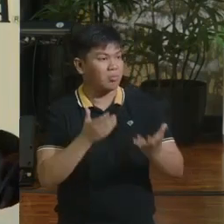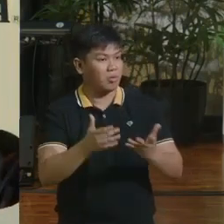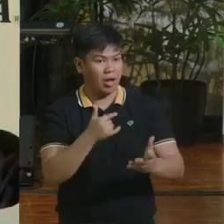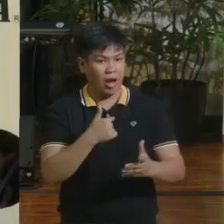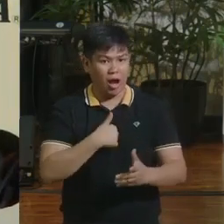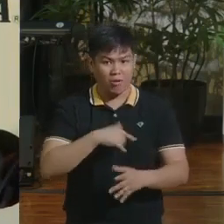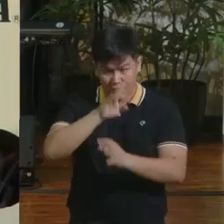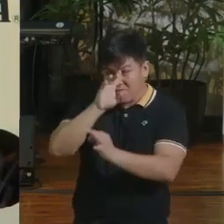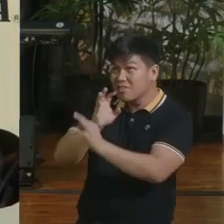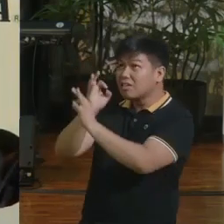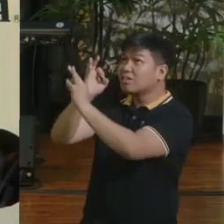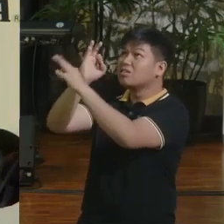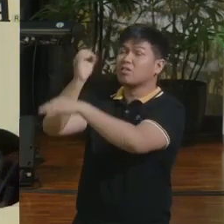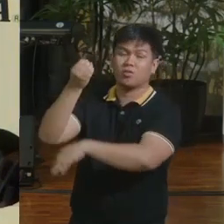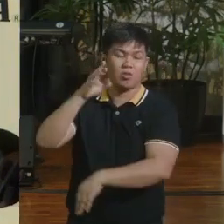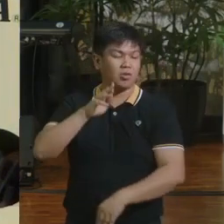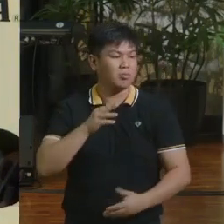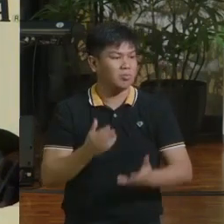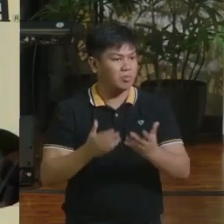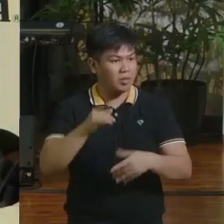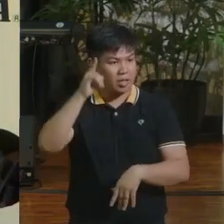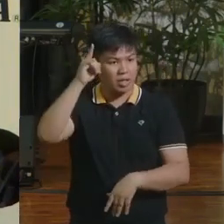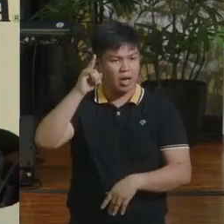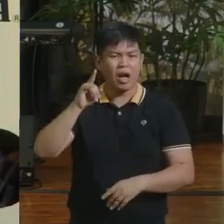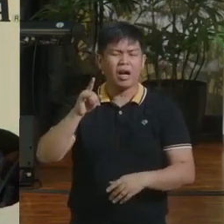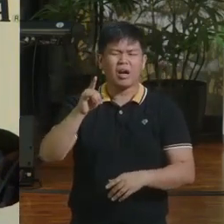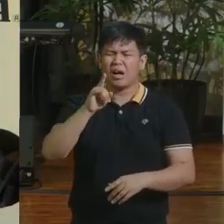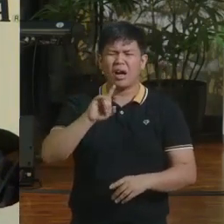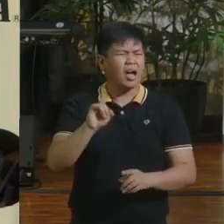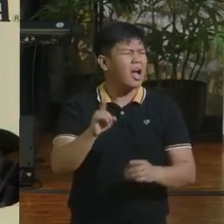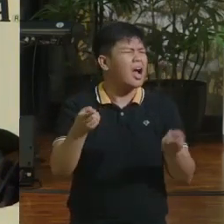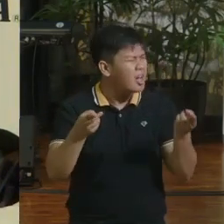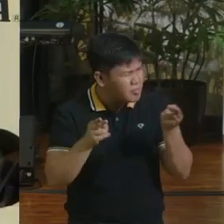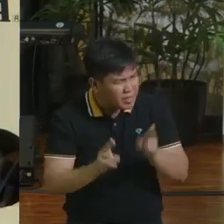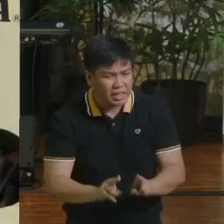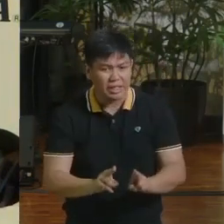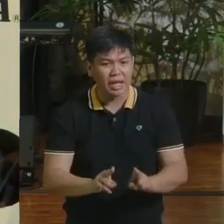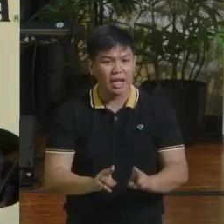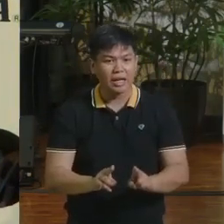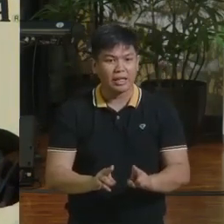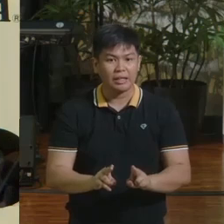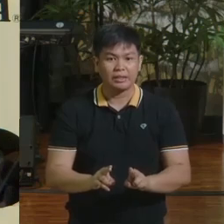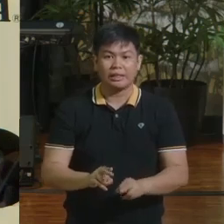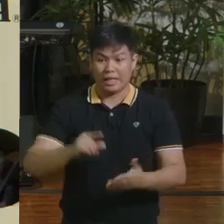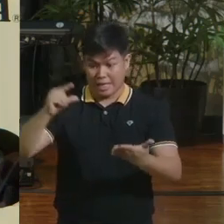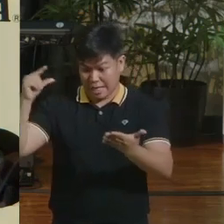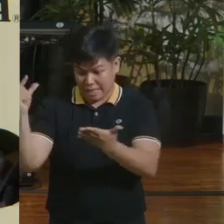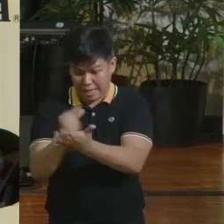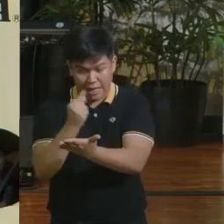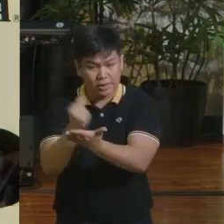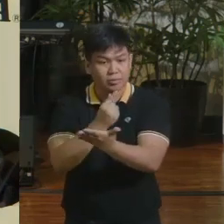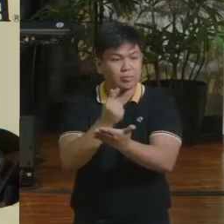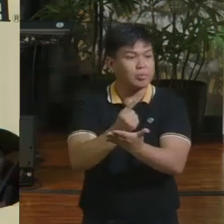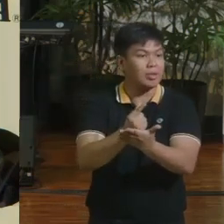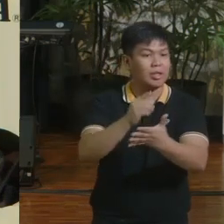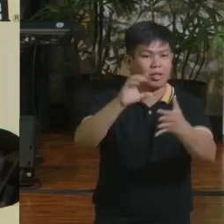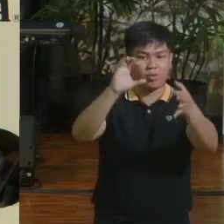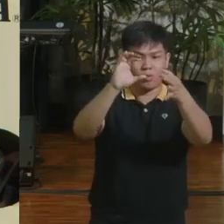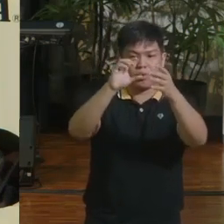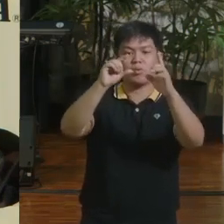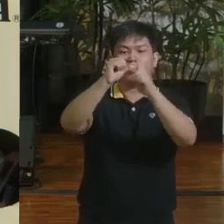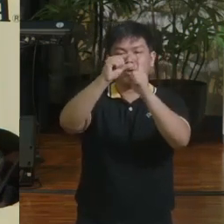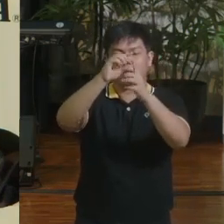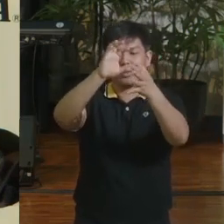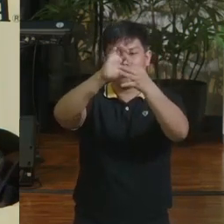pagtatapat natin. Sila ay lumalapit sa Panginoon dahil yung gospel, yung word of God, yung salita